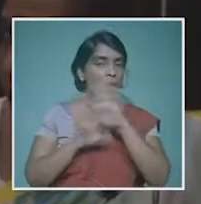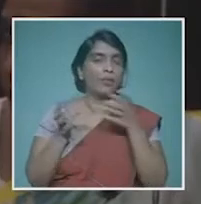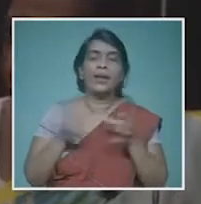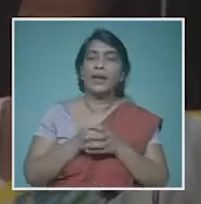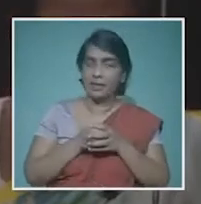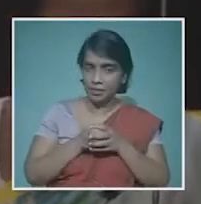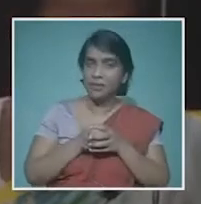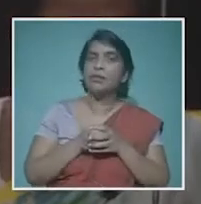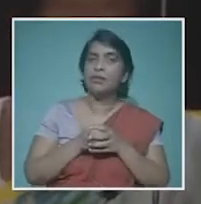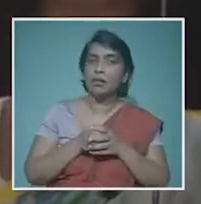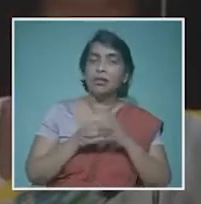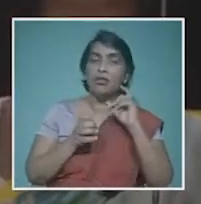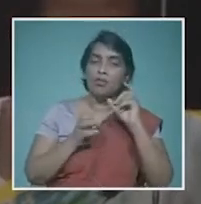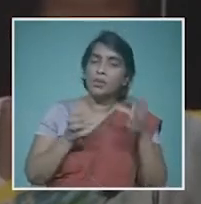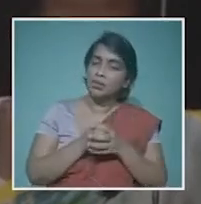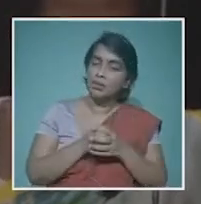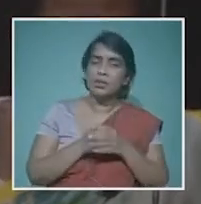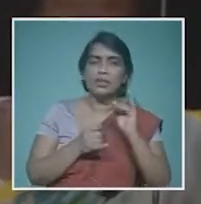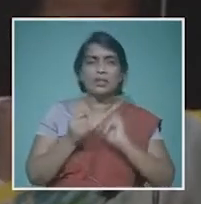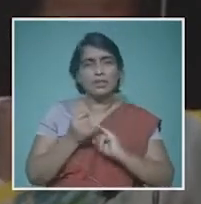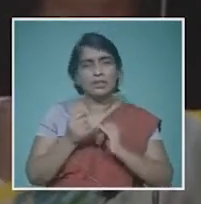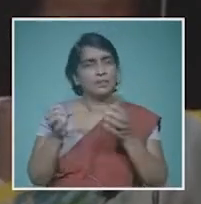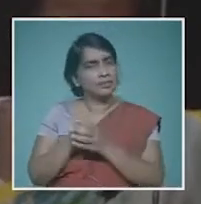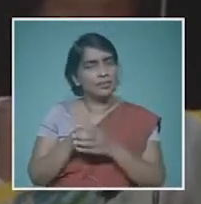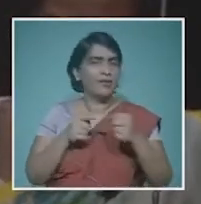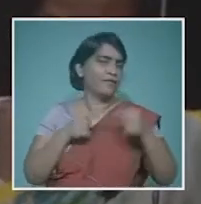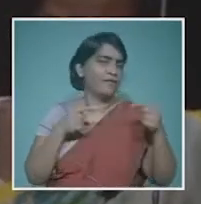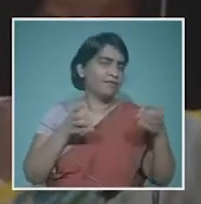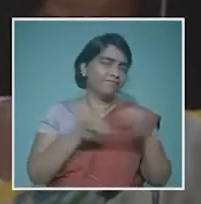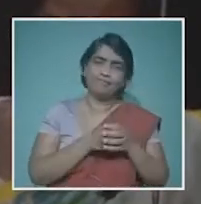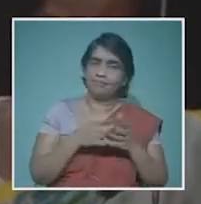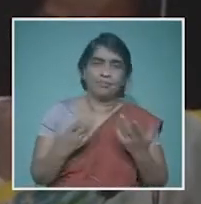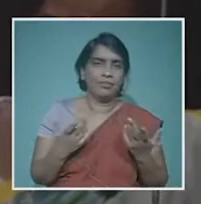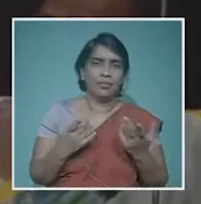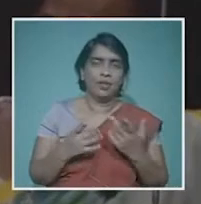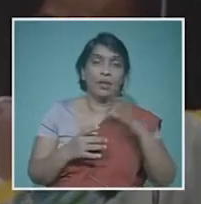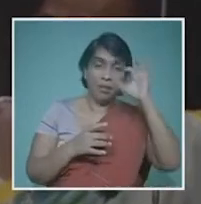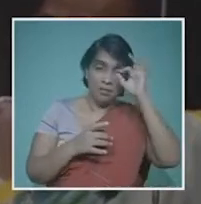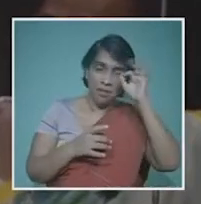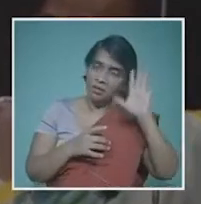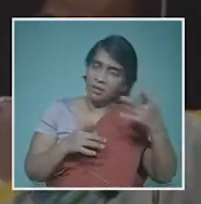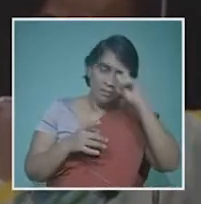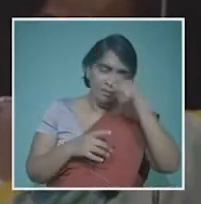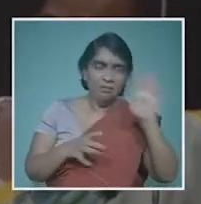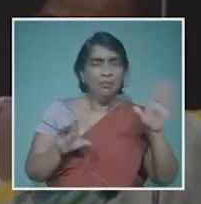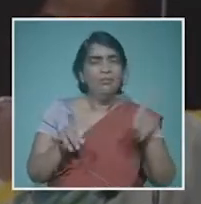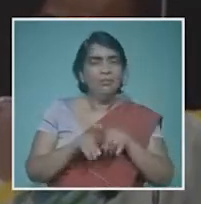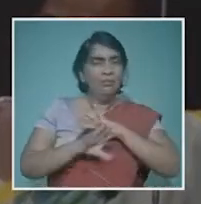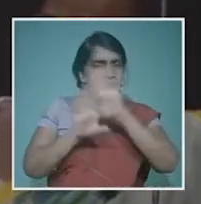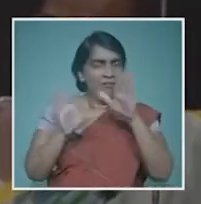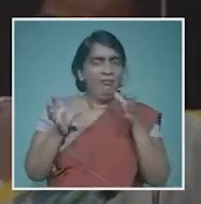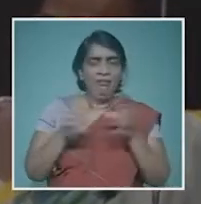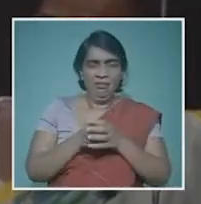හිටියේ. ඒක කොමියුනිස් පක්ෂ වෙන්න පුළුවන්, සම සමාජ පක්ෂ වෙන්න පුළුවන්, වාමාංශික වෙන්න පුළුවන්, බණ්ඩාරනායකමැතිතුමා වෙන්න පුළුවන්. අපි ඔක්කොම